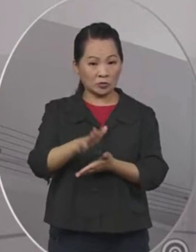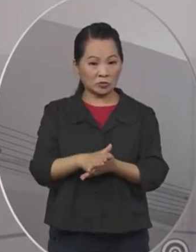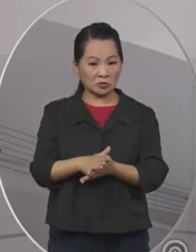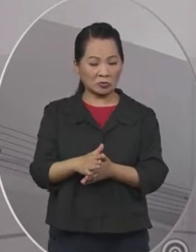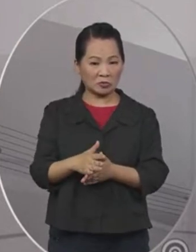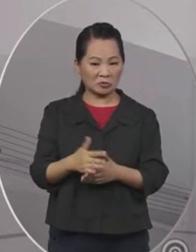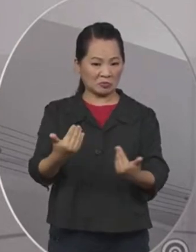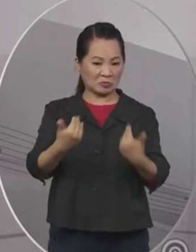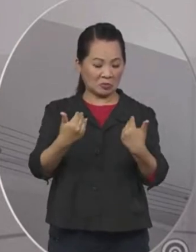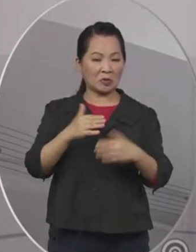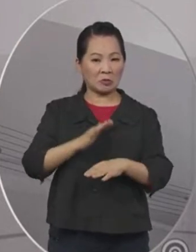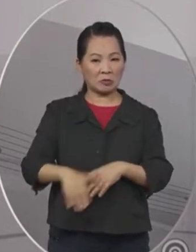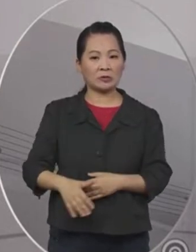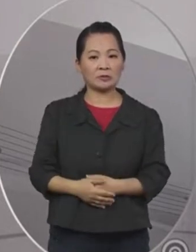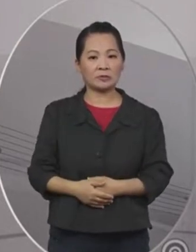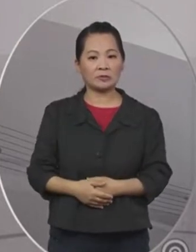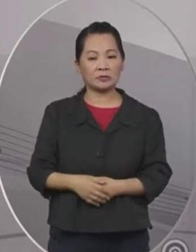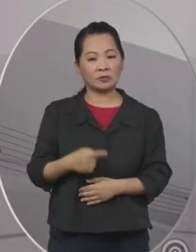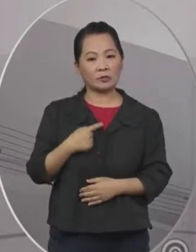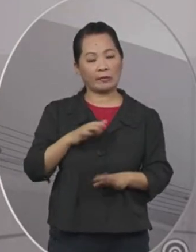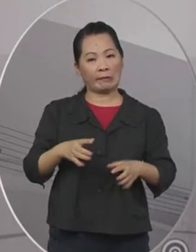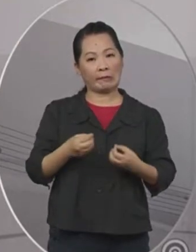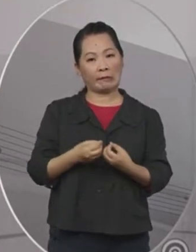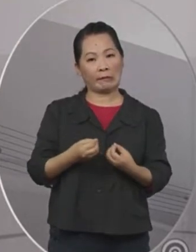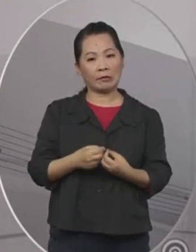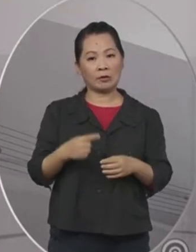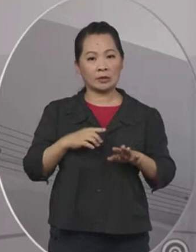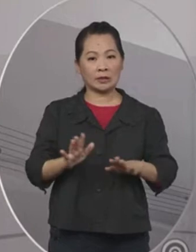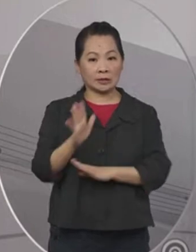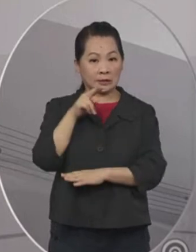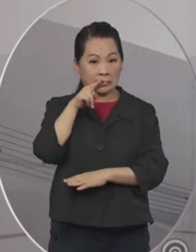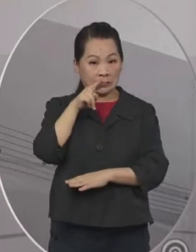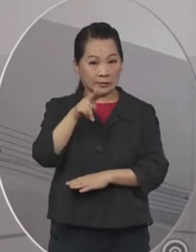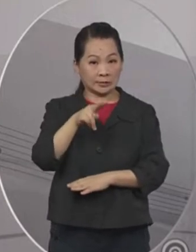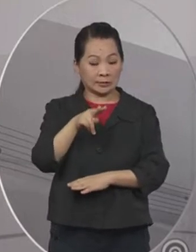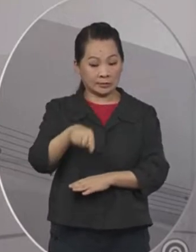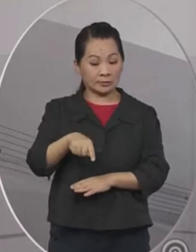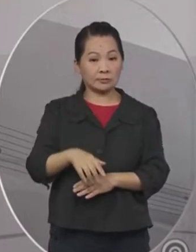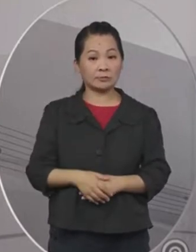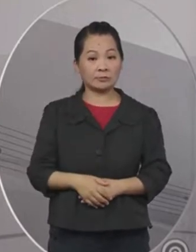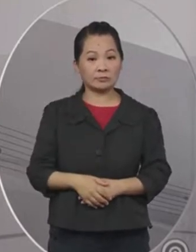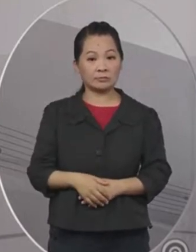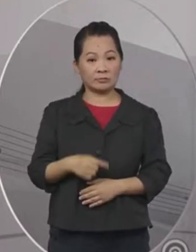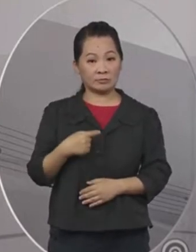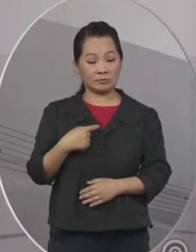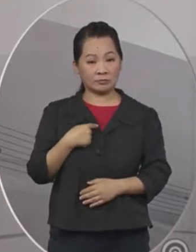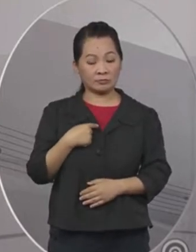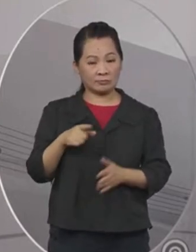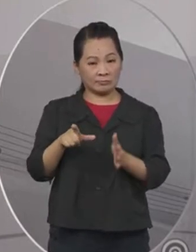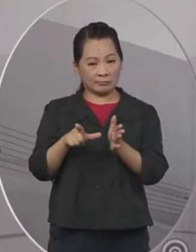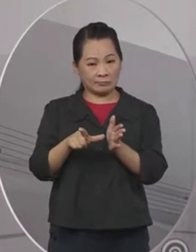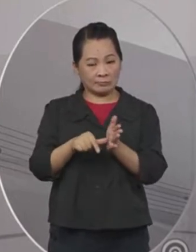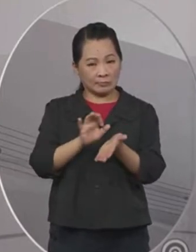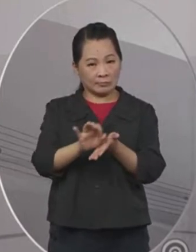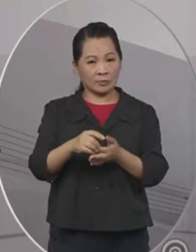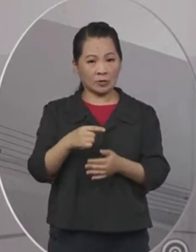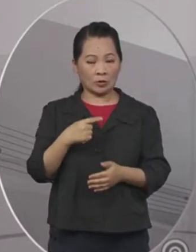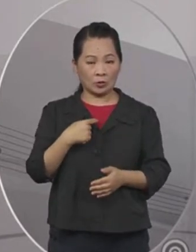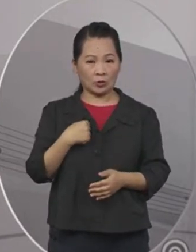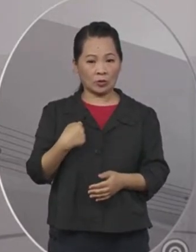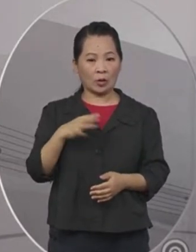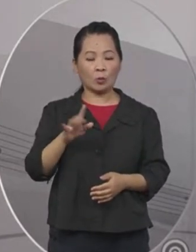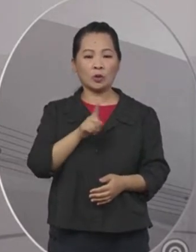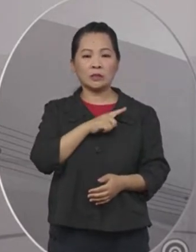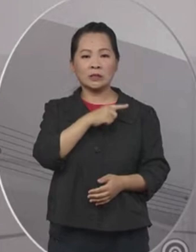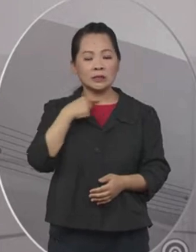中，所以我才被迫必须在政见发表会特地花时间表达我不自杀